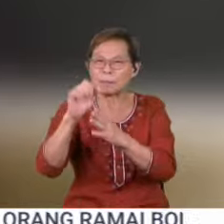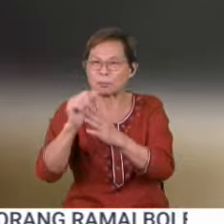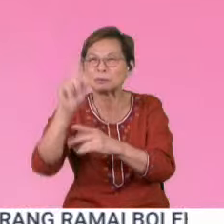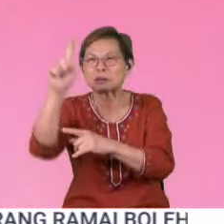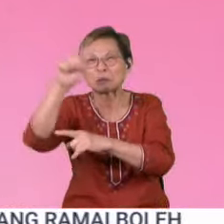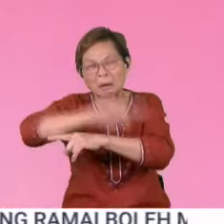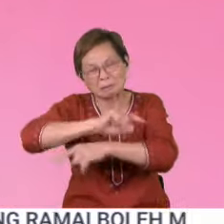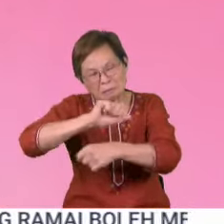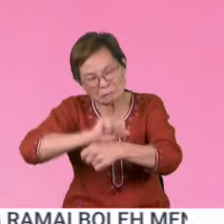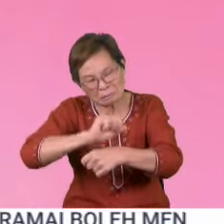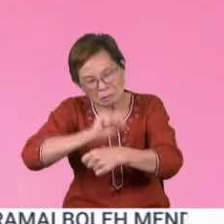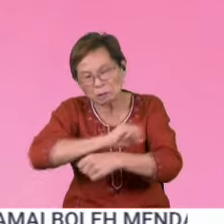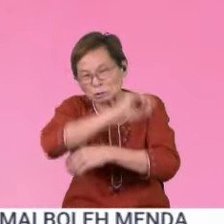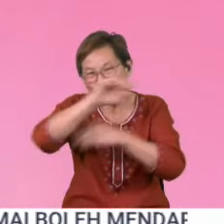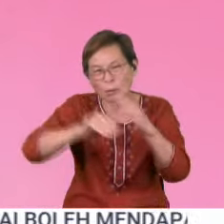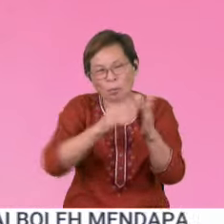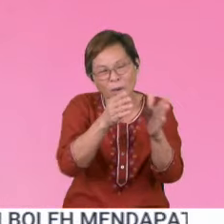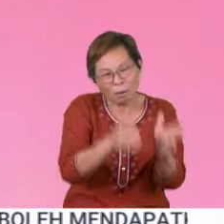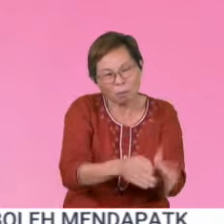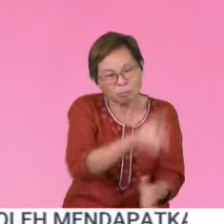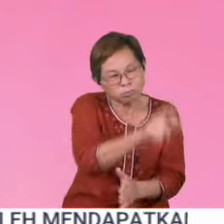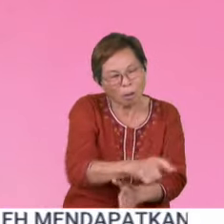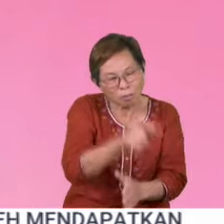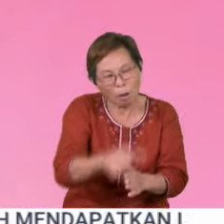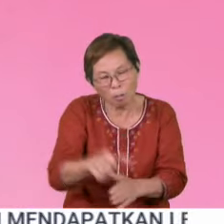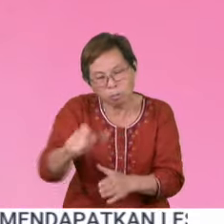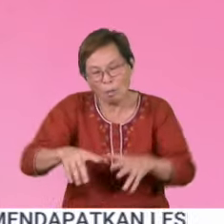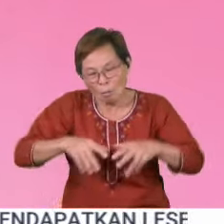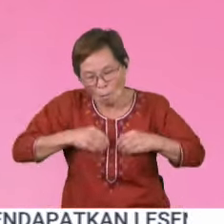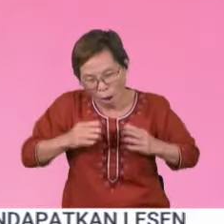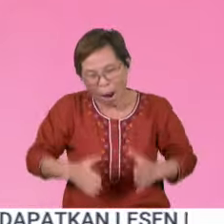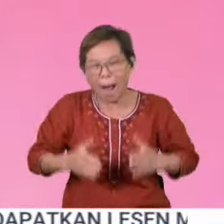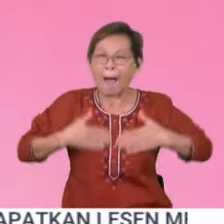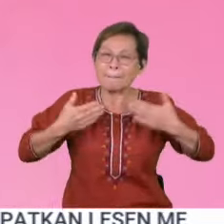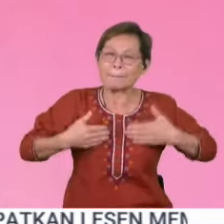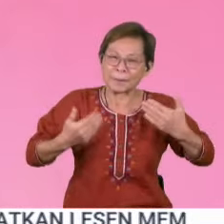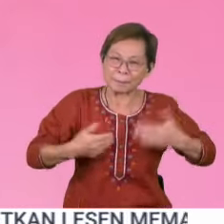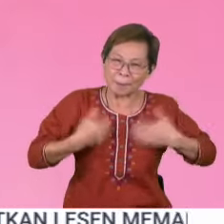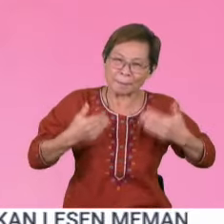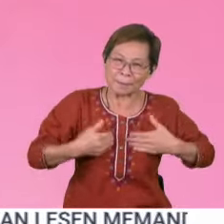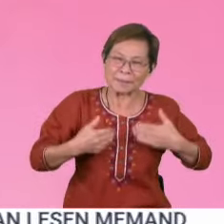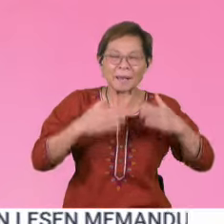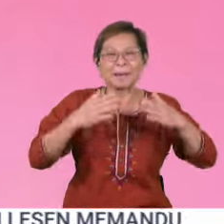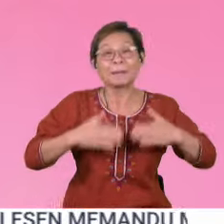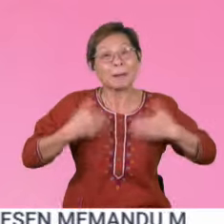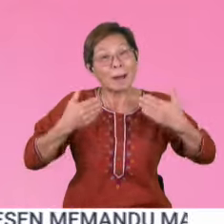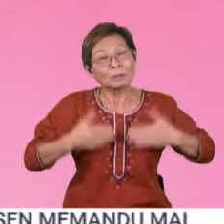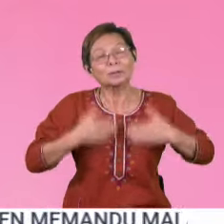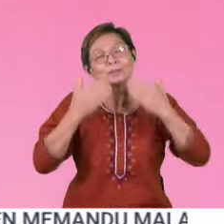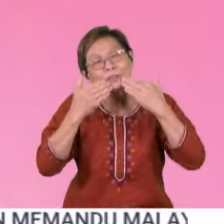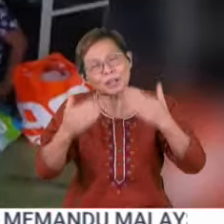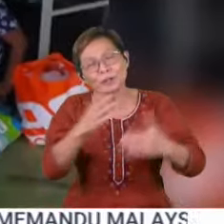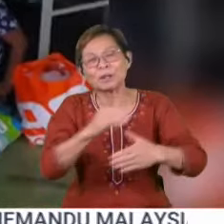sehari. Kesemua penerima bersyukur dan gembira dengan keprihatinan yang diberikan.